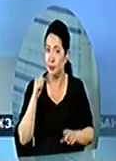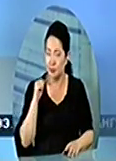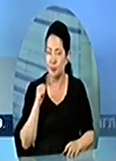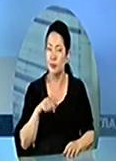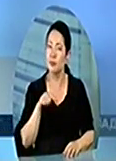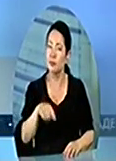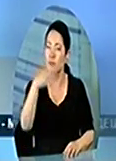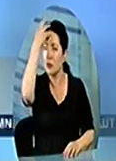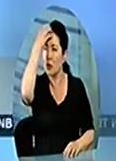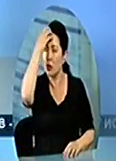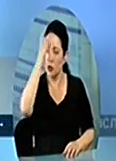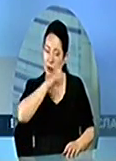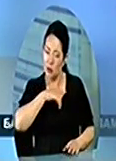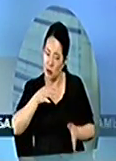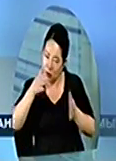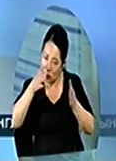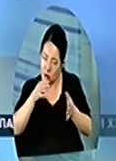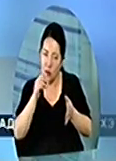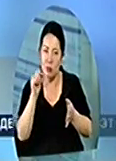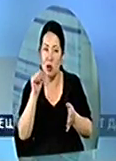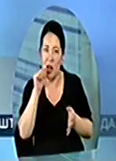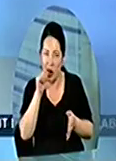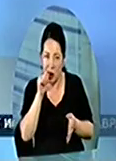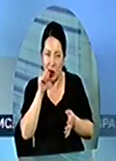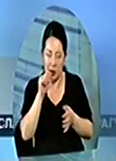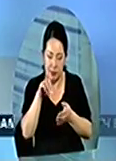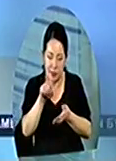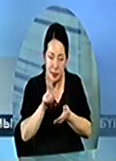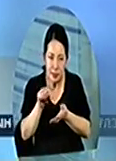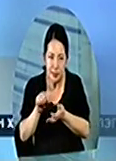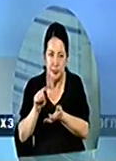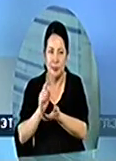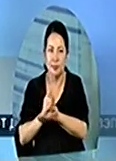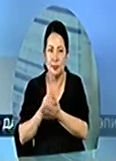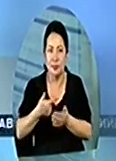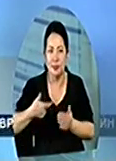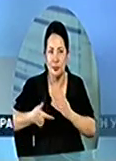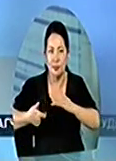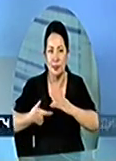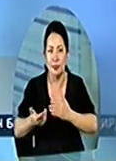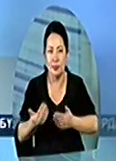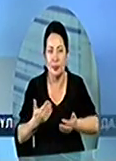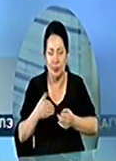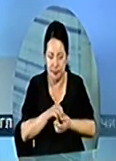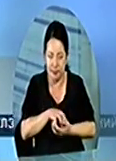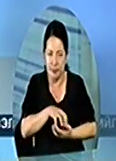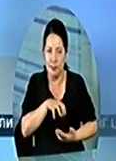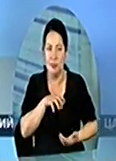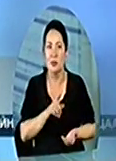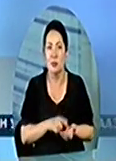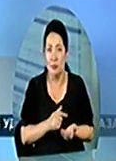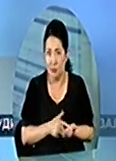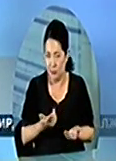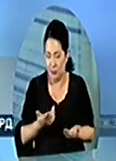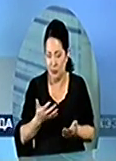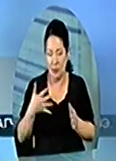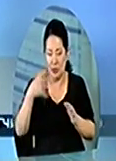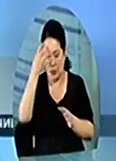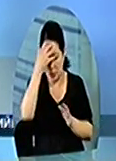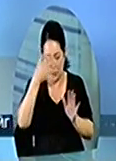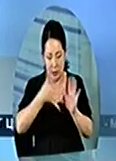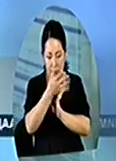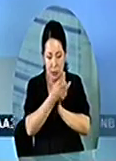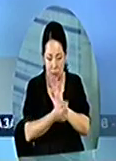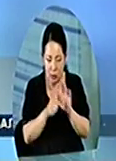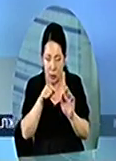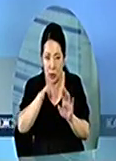газар тодорхой хэмжээний хэмэлтүүдийг бол зайлшгүй хийх хэрэгтэй. Энэ дээр бол бид нар нэлээд олон хэмэлтийн одоо хийхээр бол засгийн газарт төсөвтийн тодтолд бол оруулж